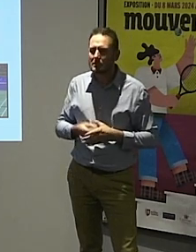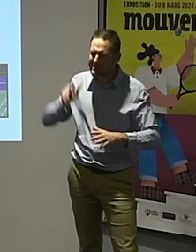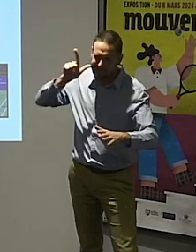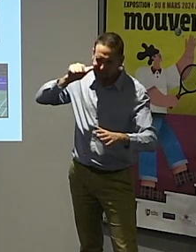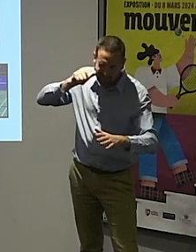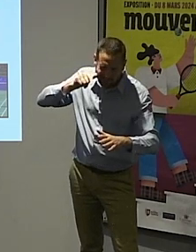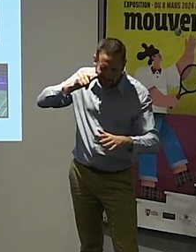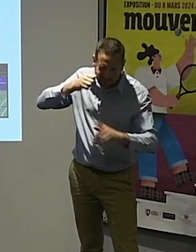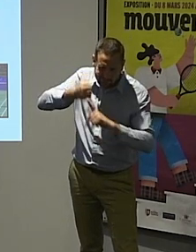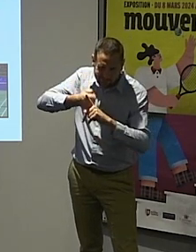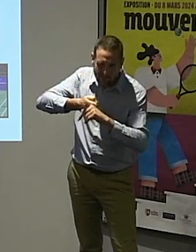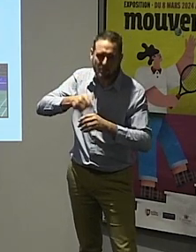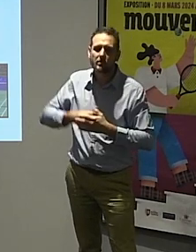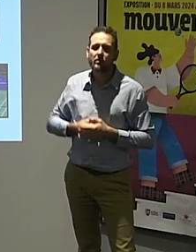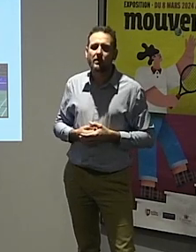Persévérance.